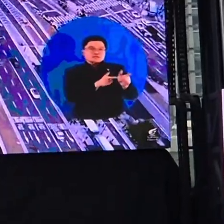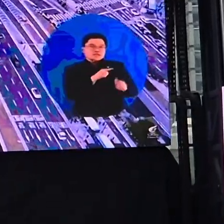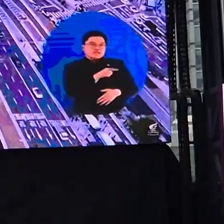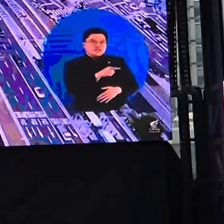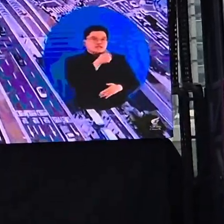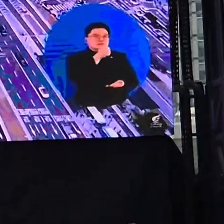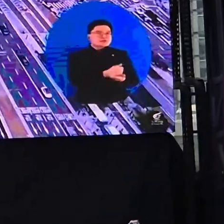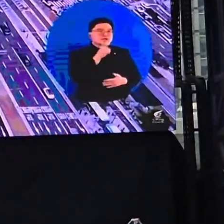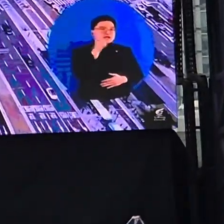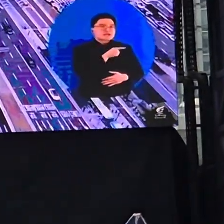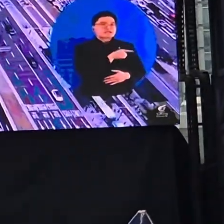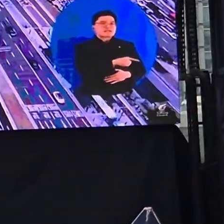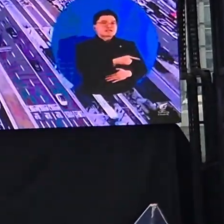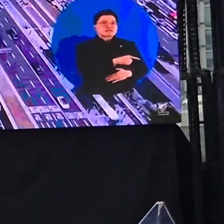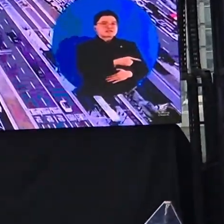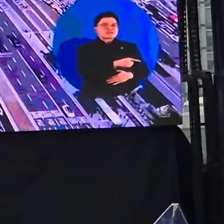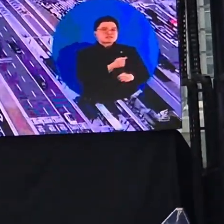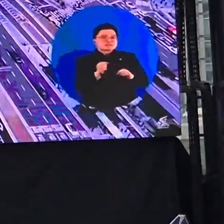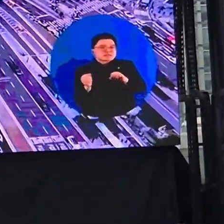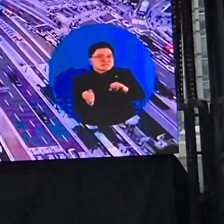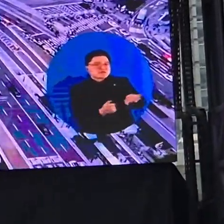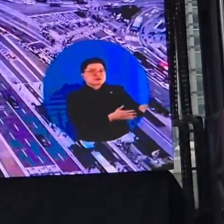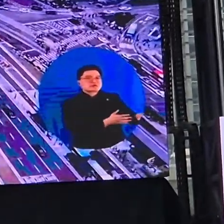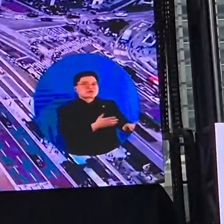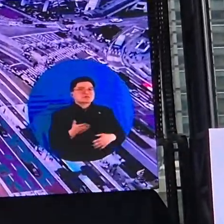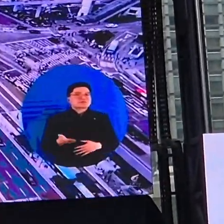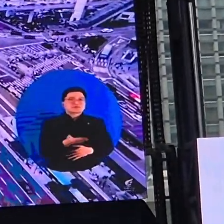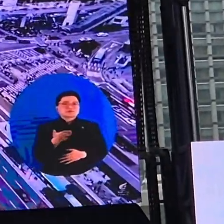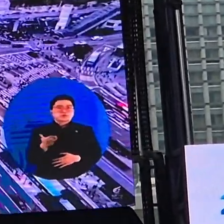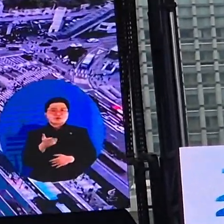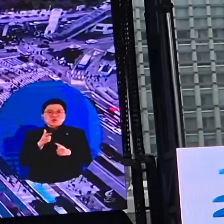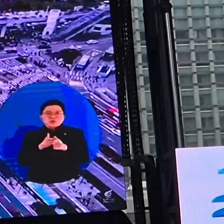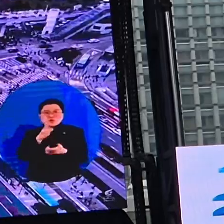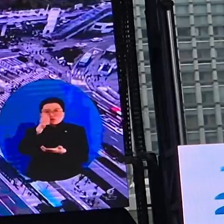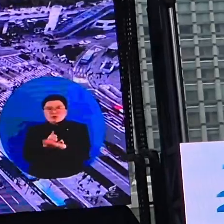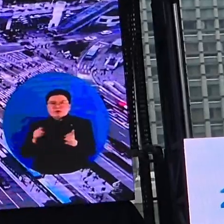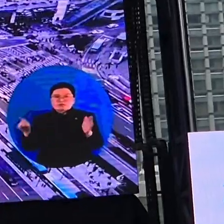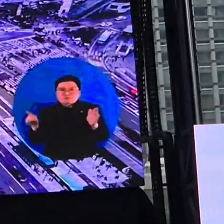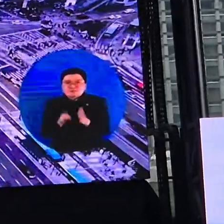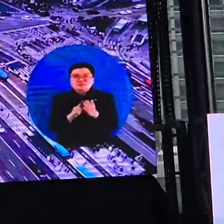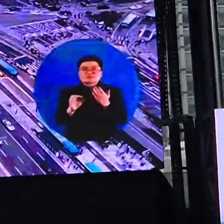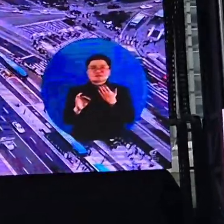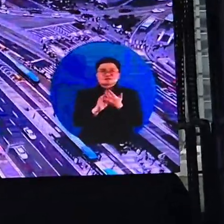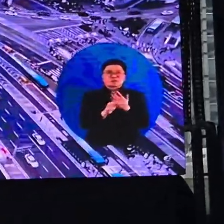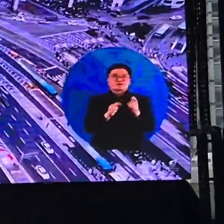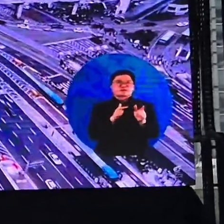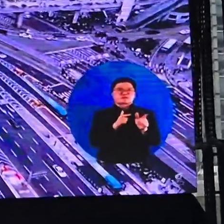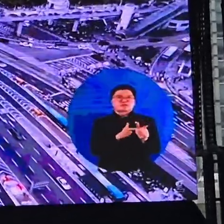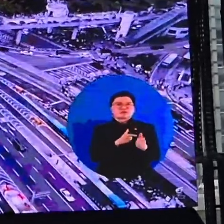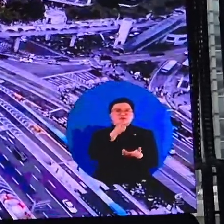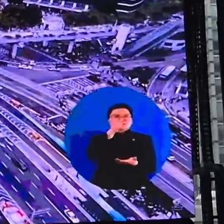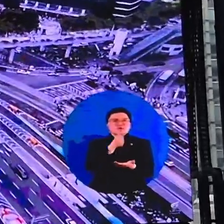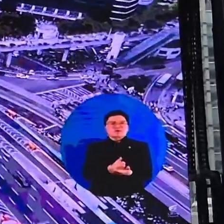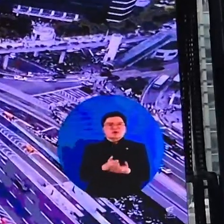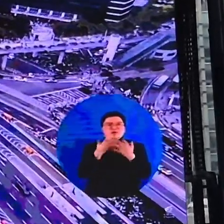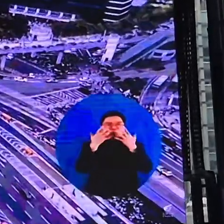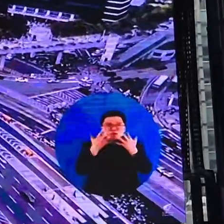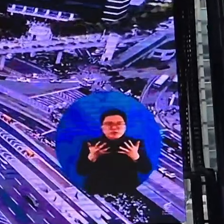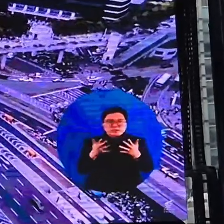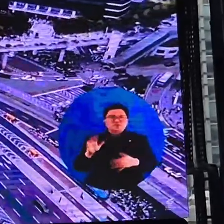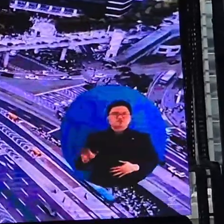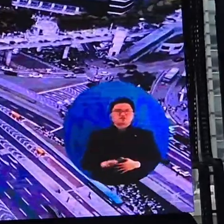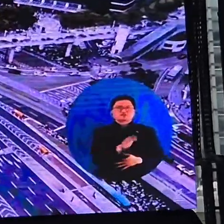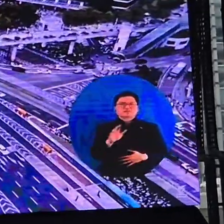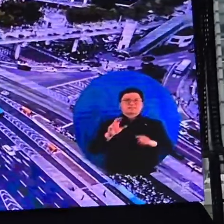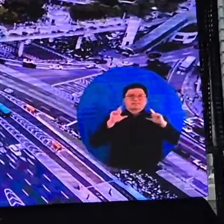아니라면 동성애를 지지하시고 동성애가 죄라고 믿어진다면 동성애를 죄라고 분명히 표현해야